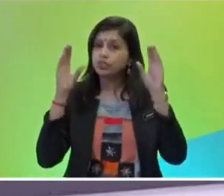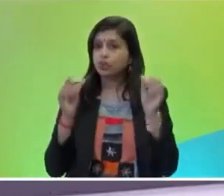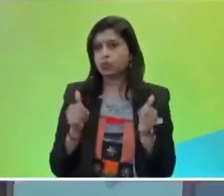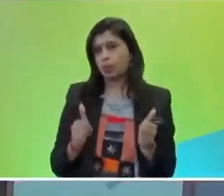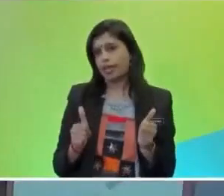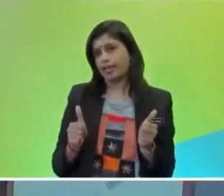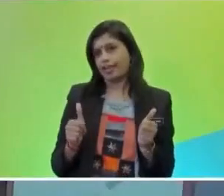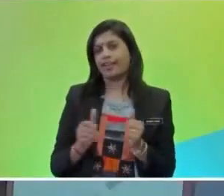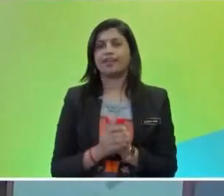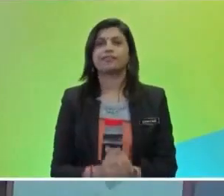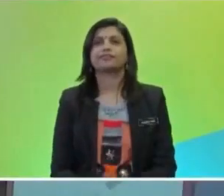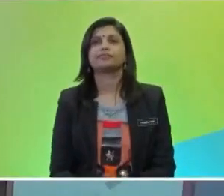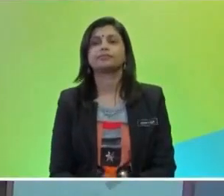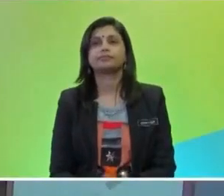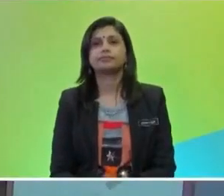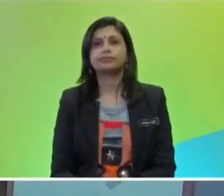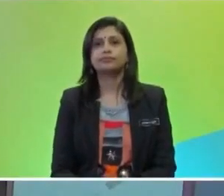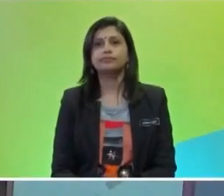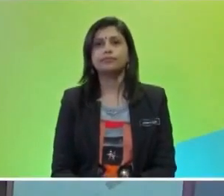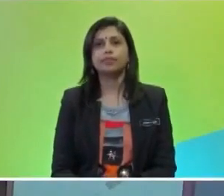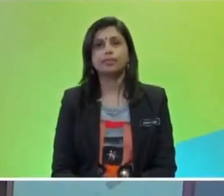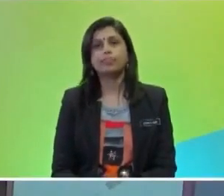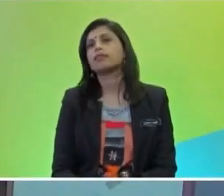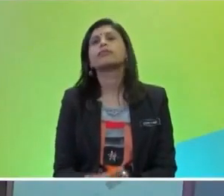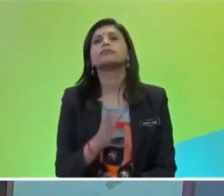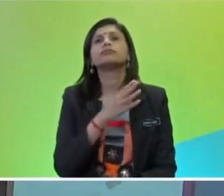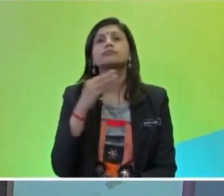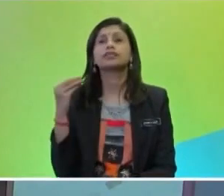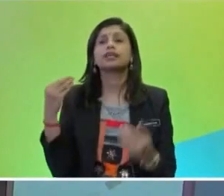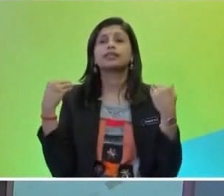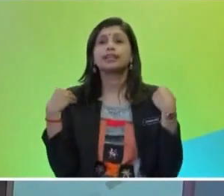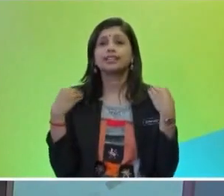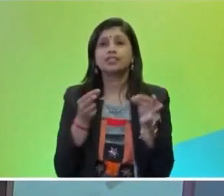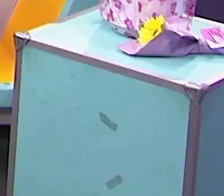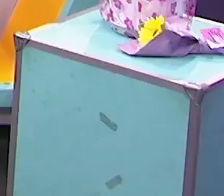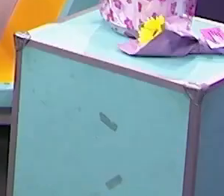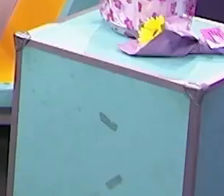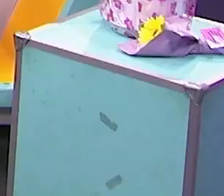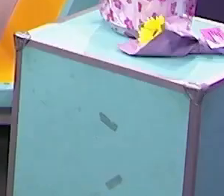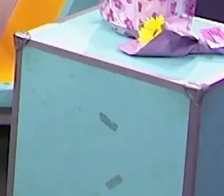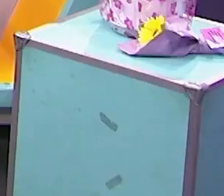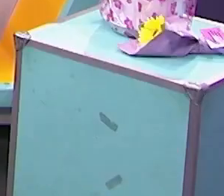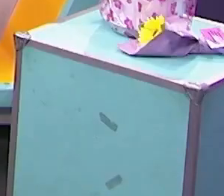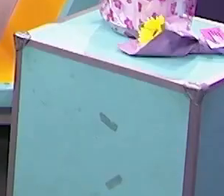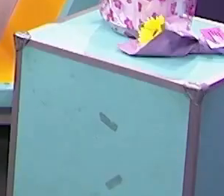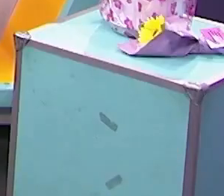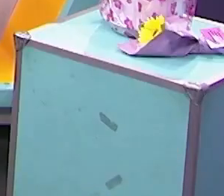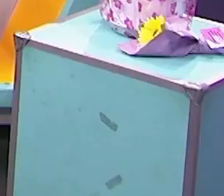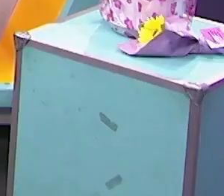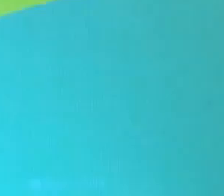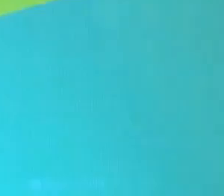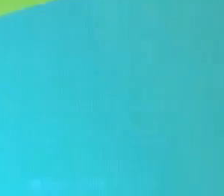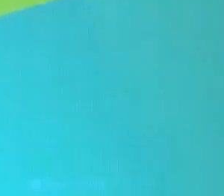Oh, sangat sihat Cikgu. Okay. Dan juga kita juga ingin memperkenalkan jurubahasa isyarat kita pada hari ini sepanjang pembelajaran